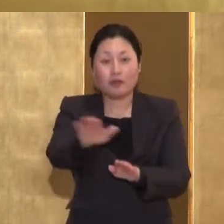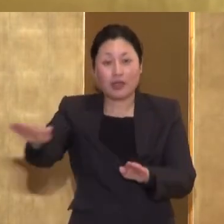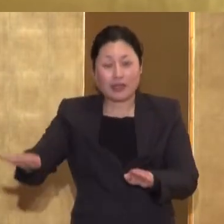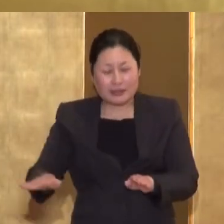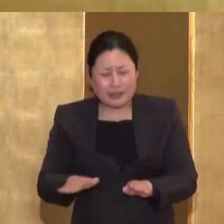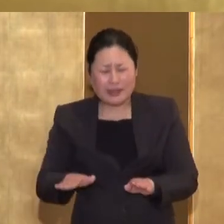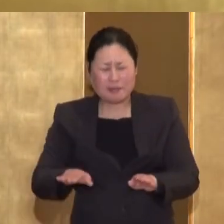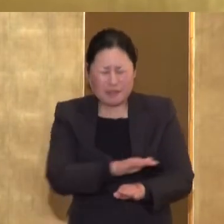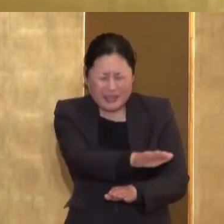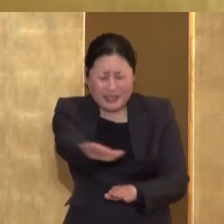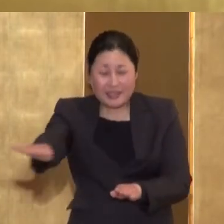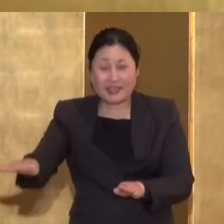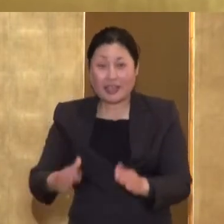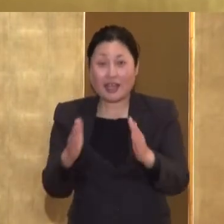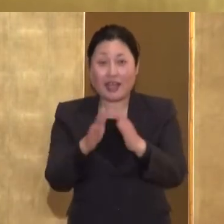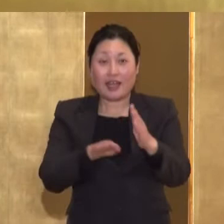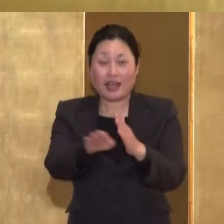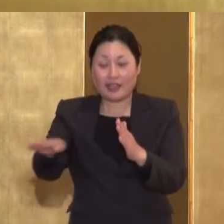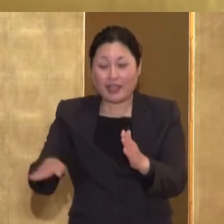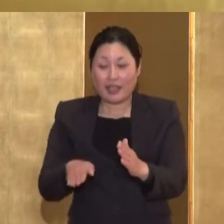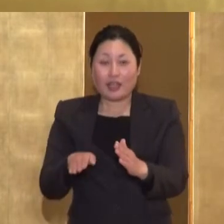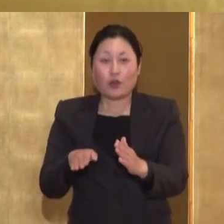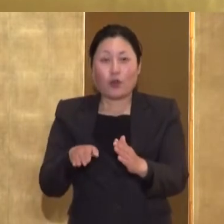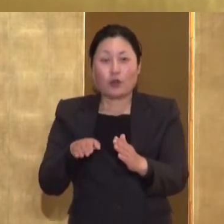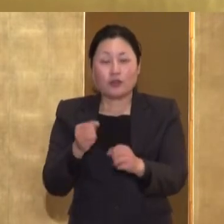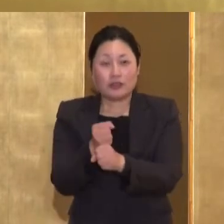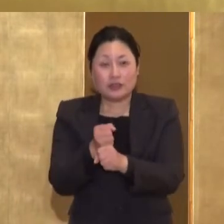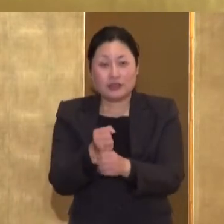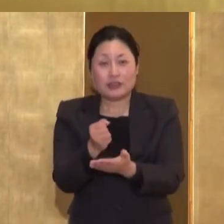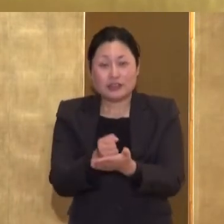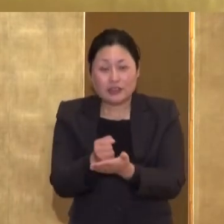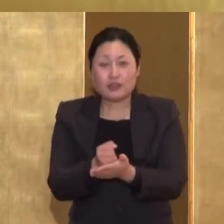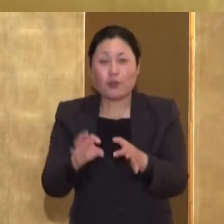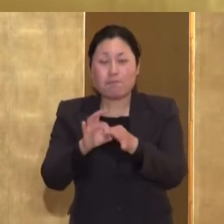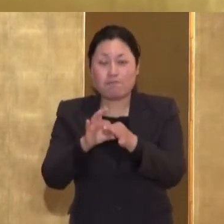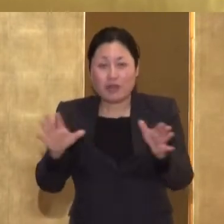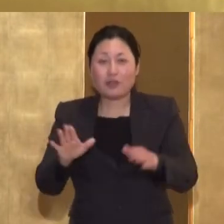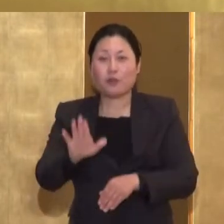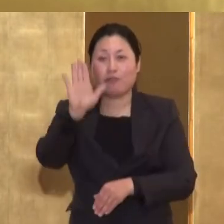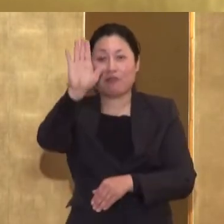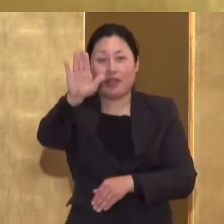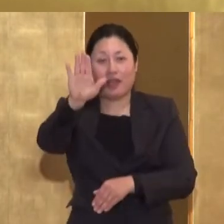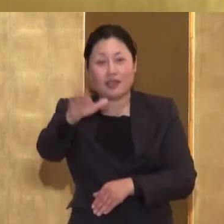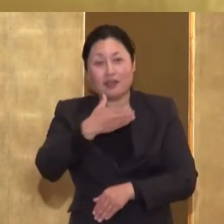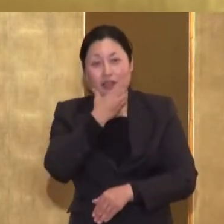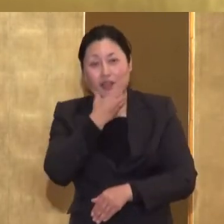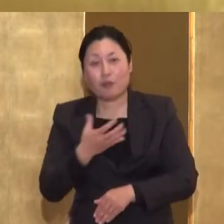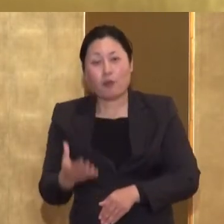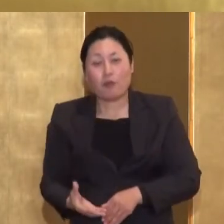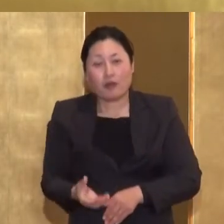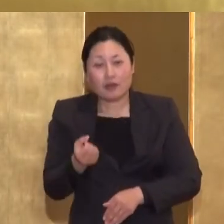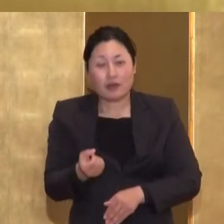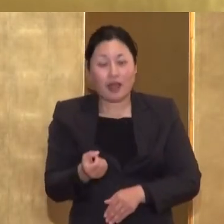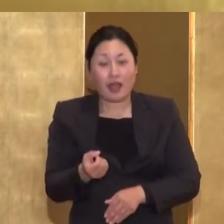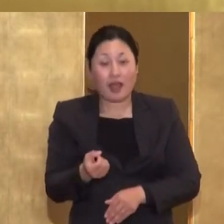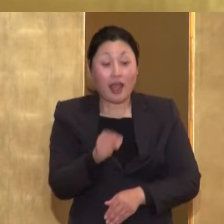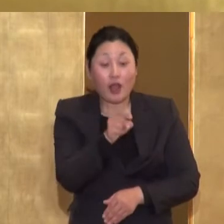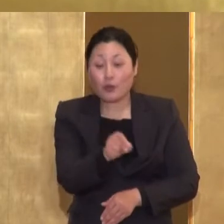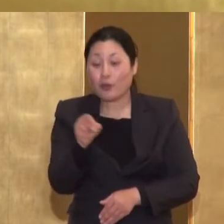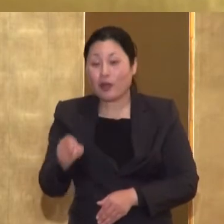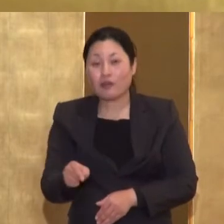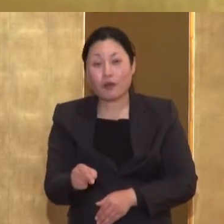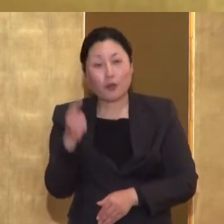が家庭の事情にかかわらず、未来に希望を持ち、それぞれの夢に向か